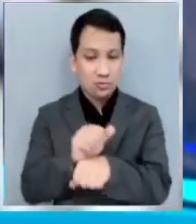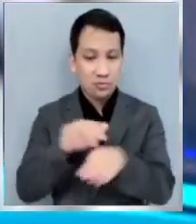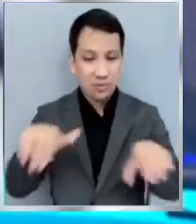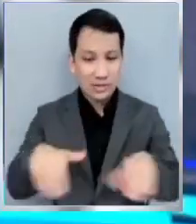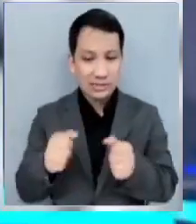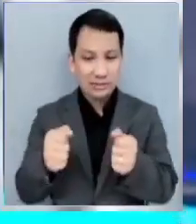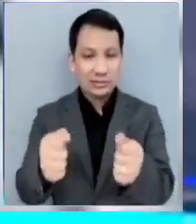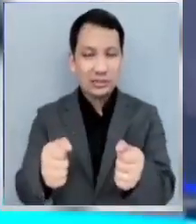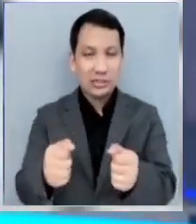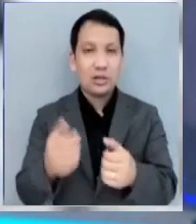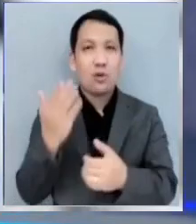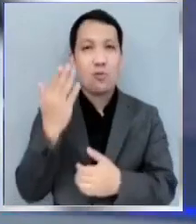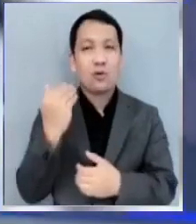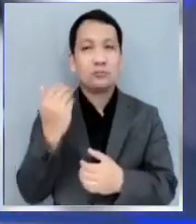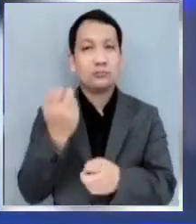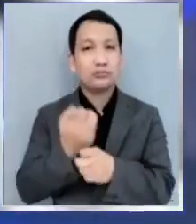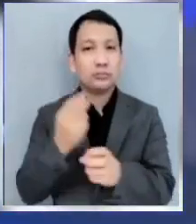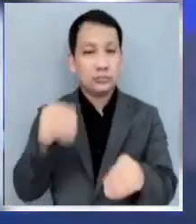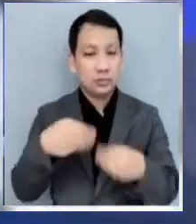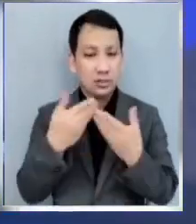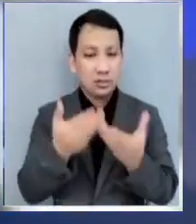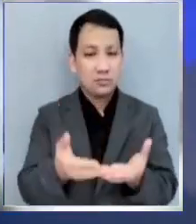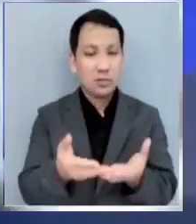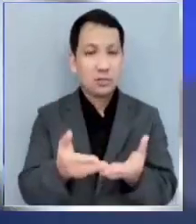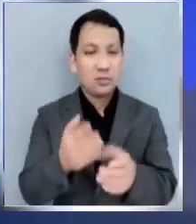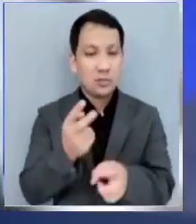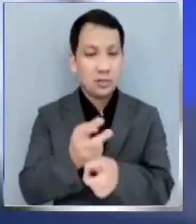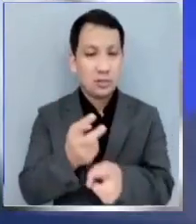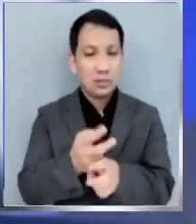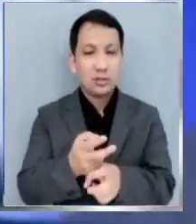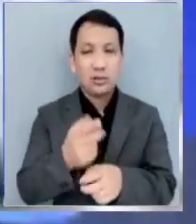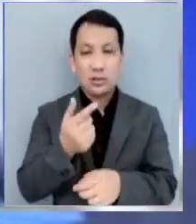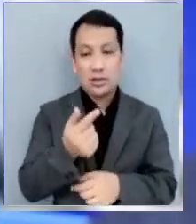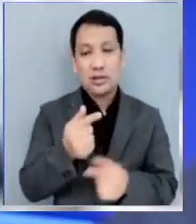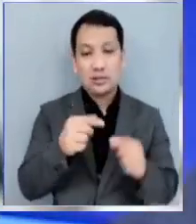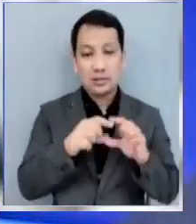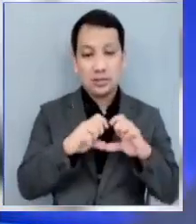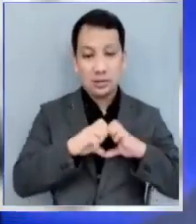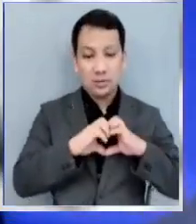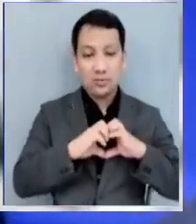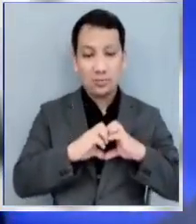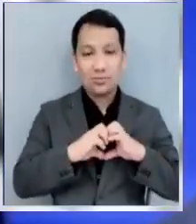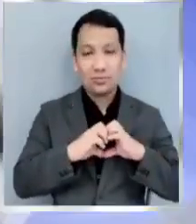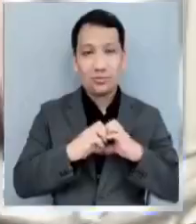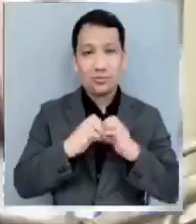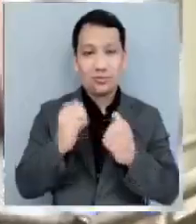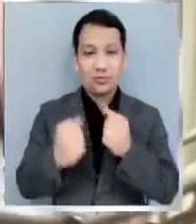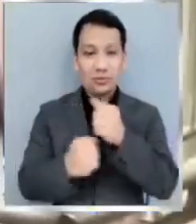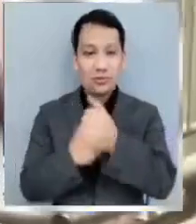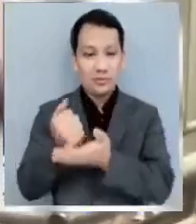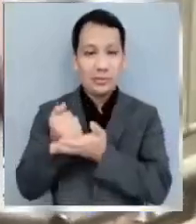at sakripisyo. Handog ng GMA Kapuso Foundation ang iba't ibang tulong.